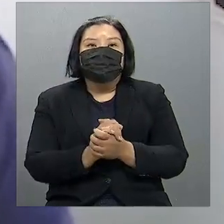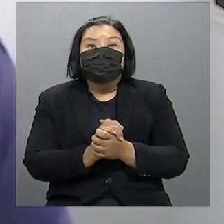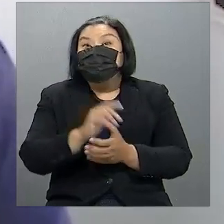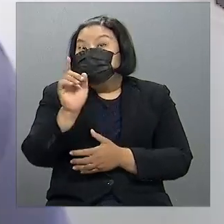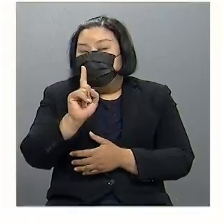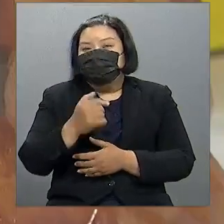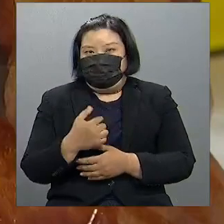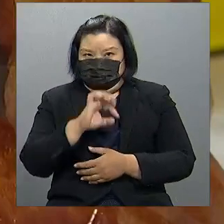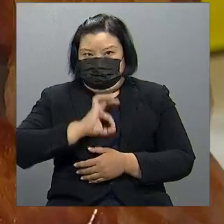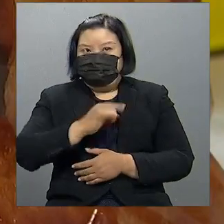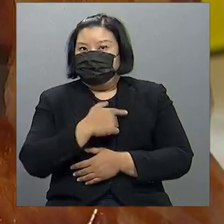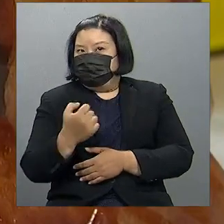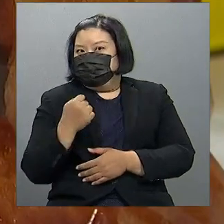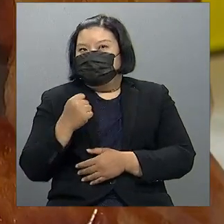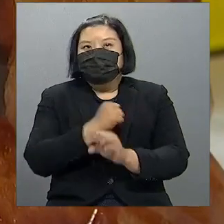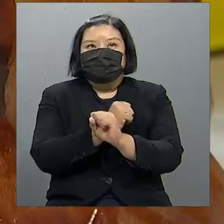ากยิ่งขึ้นนะครับ